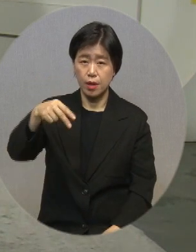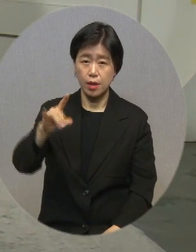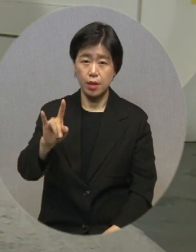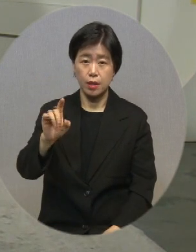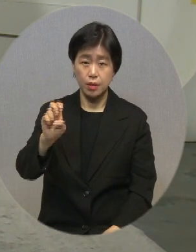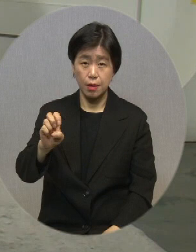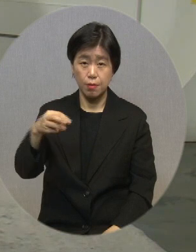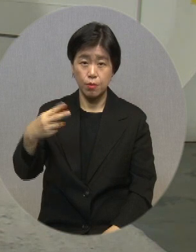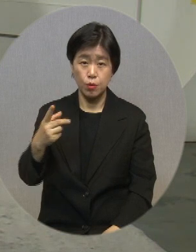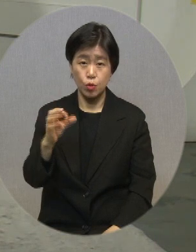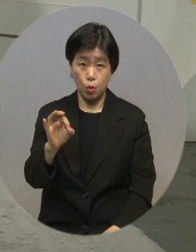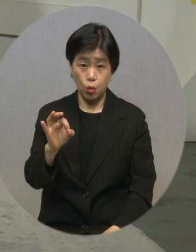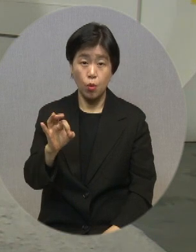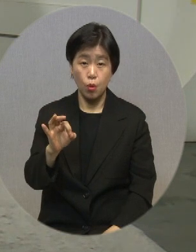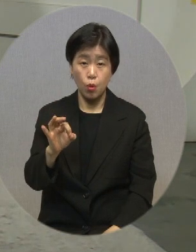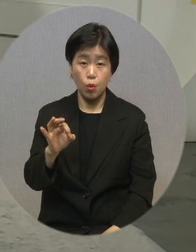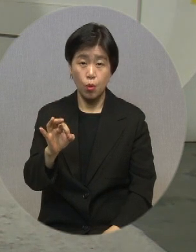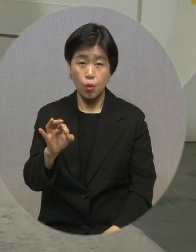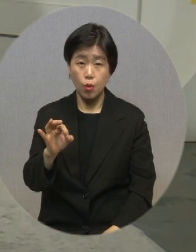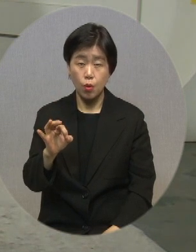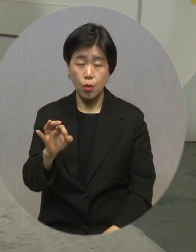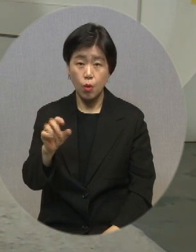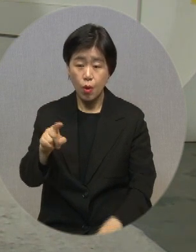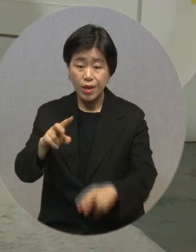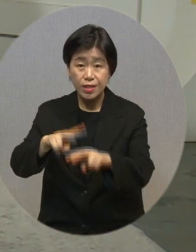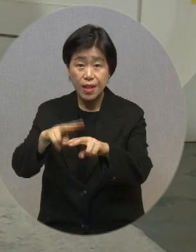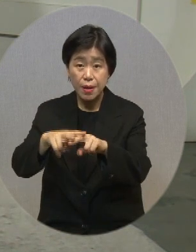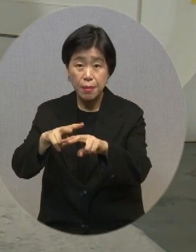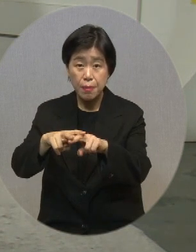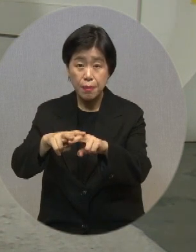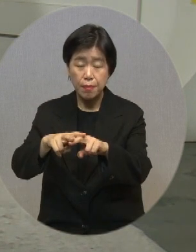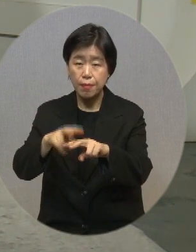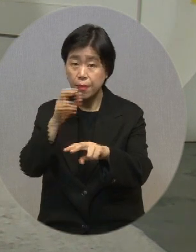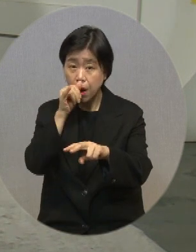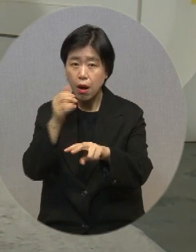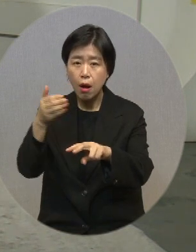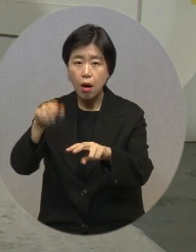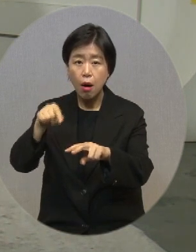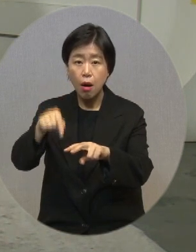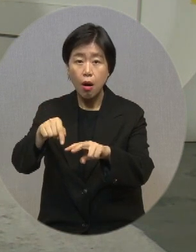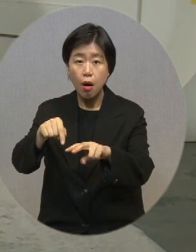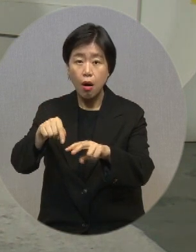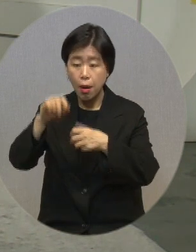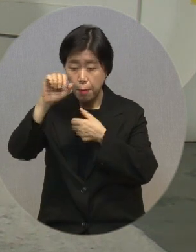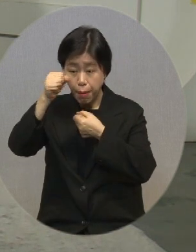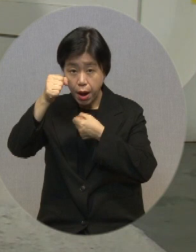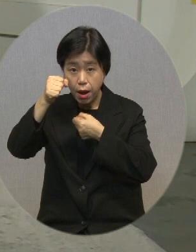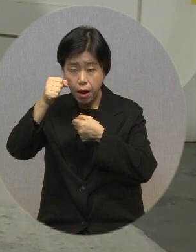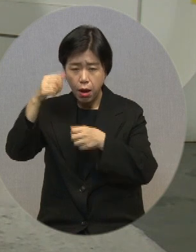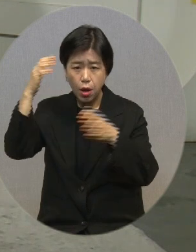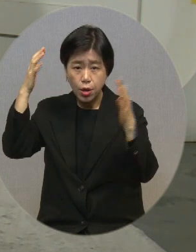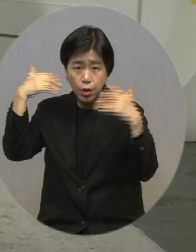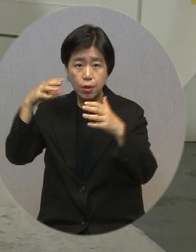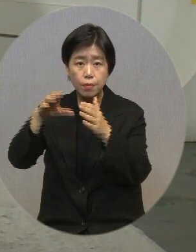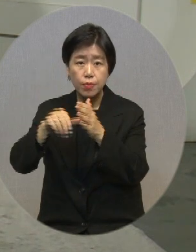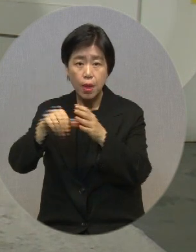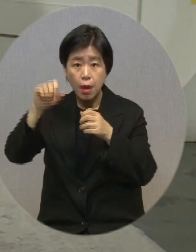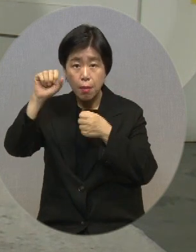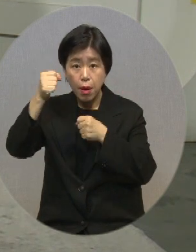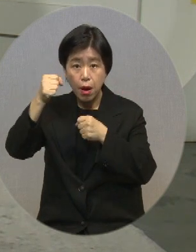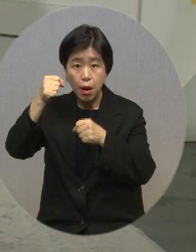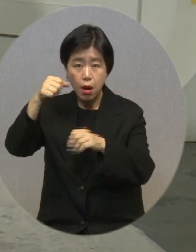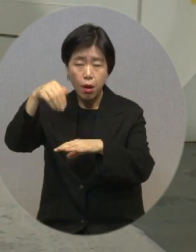있어요. 네. 이 여름에 가면은 발을 못 담궈요. 아하. 너무 차가워서. 겨울에는 맨손으로 빨래